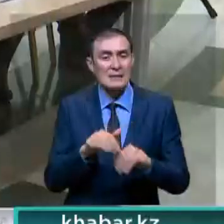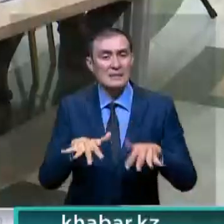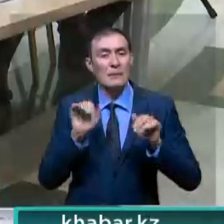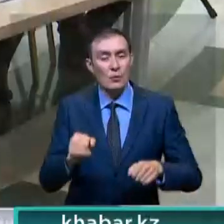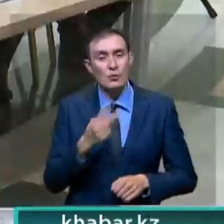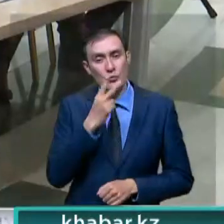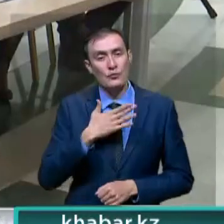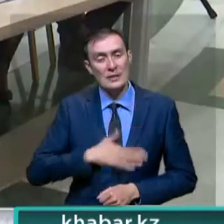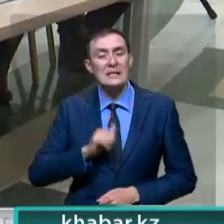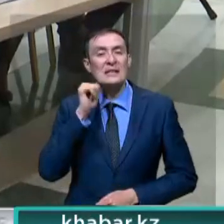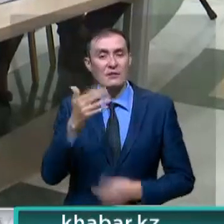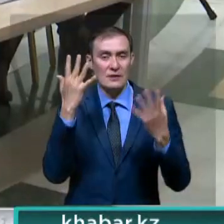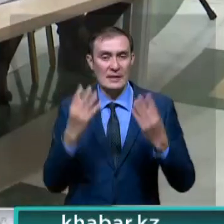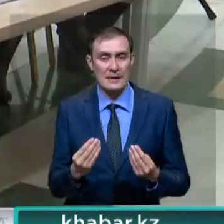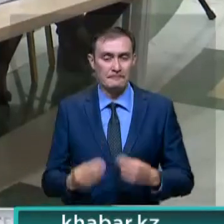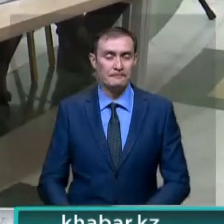смогут насладиться уже завтра.